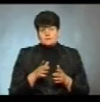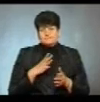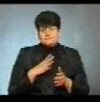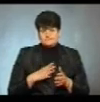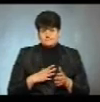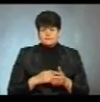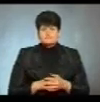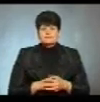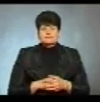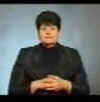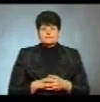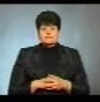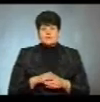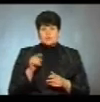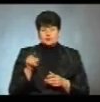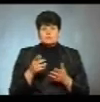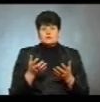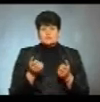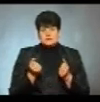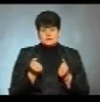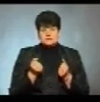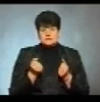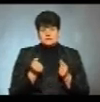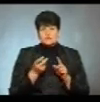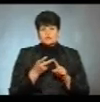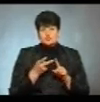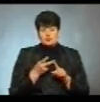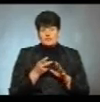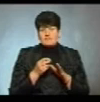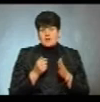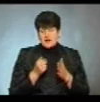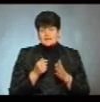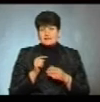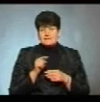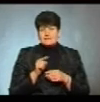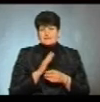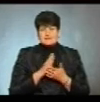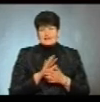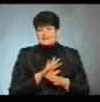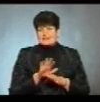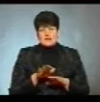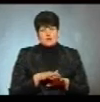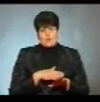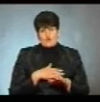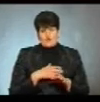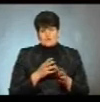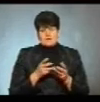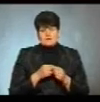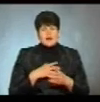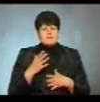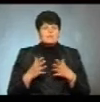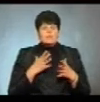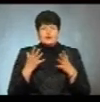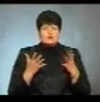вони раціональні. То тут ми одержали, скажімо, другий варіант, і він є недовготривалим. На емоції